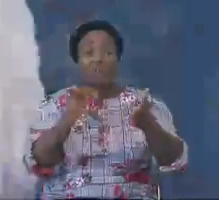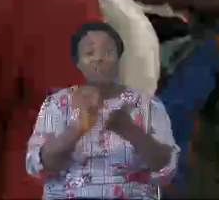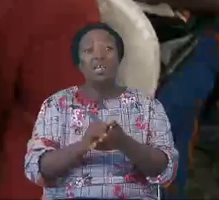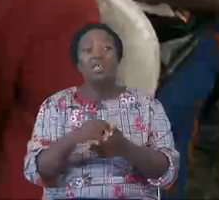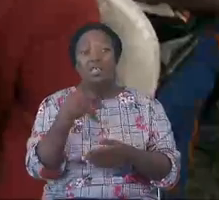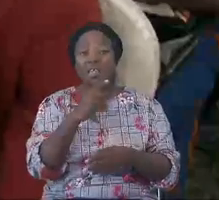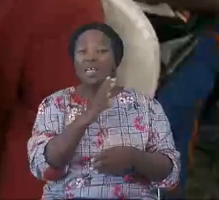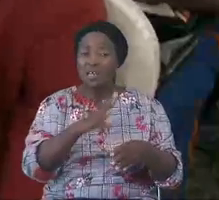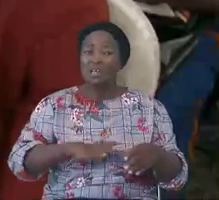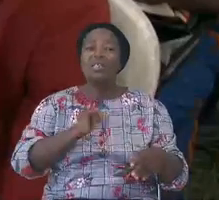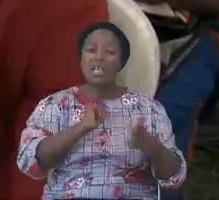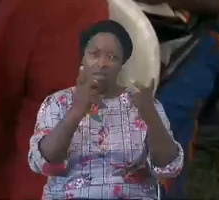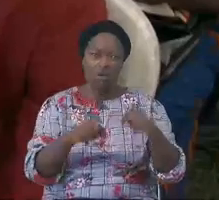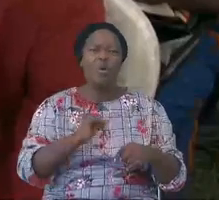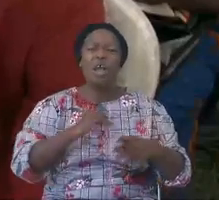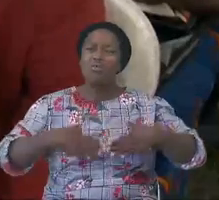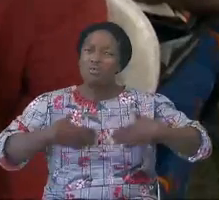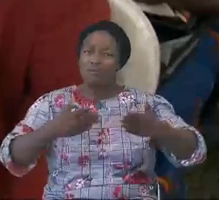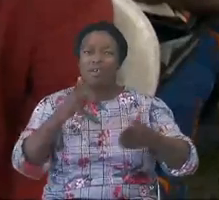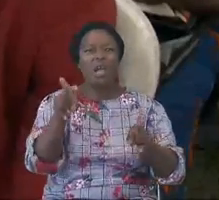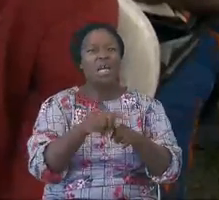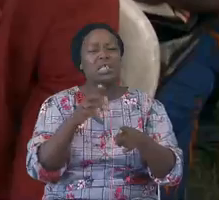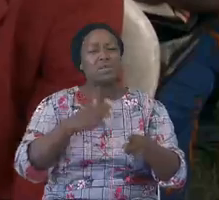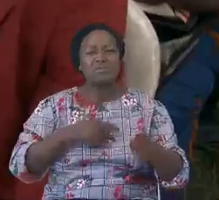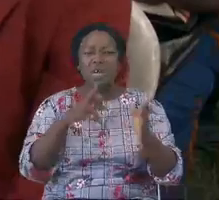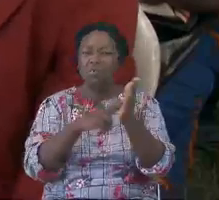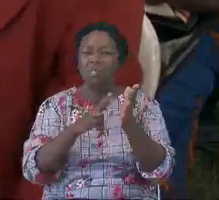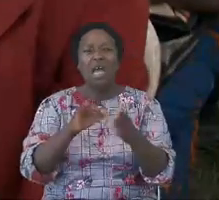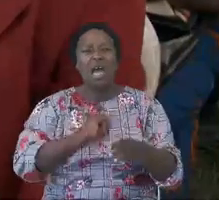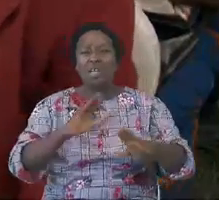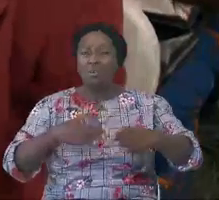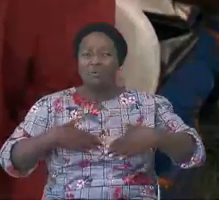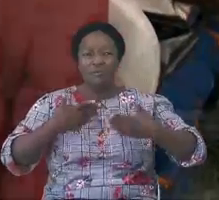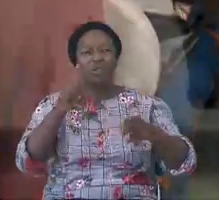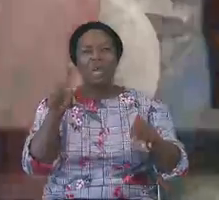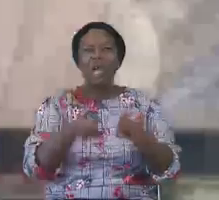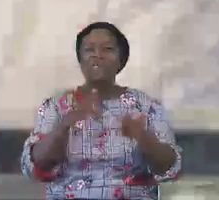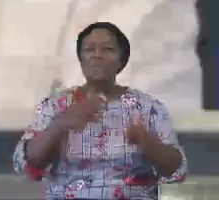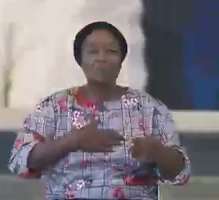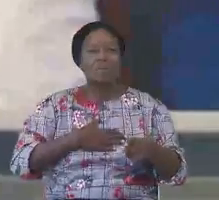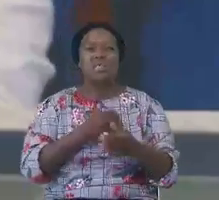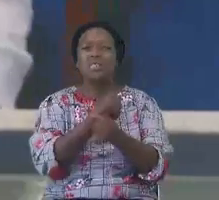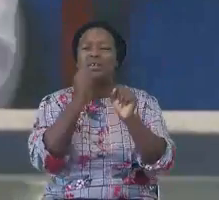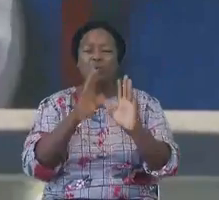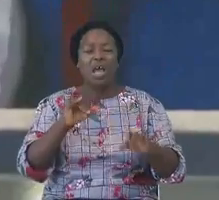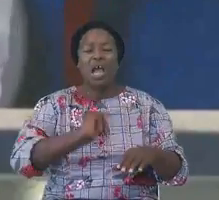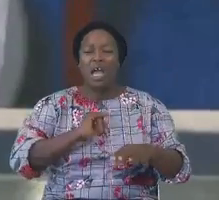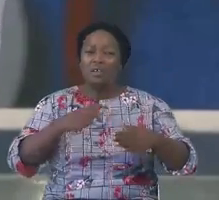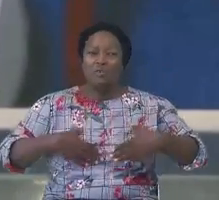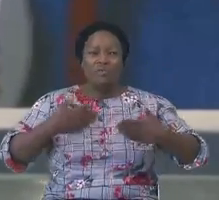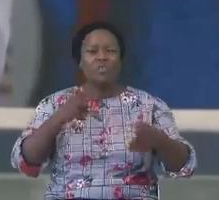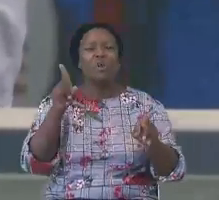le Père. Dès que tu confesses, tu dis Christ, je viens, je te confesse comme mon